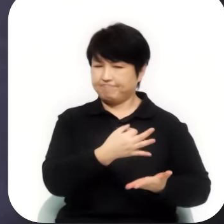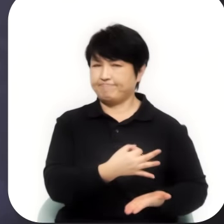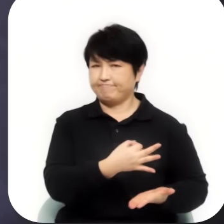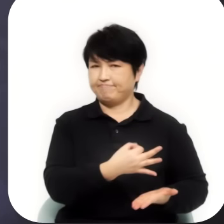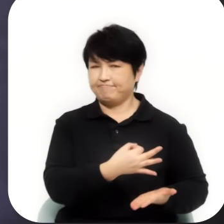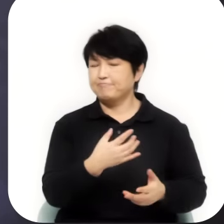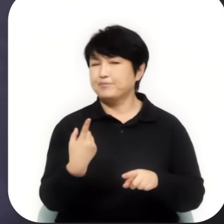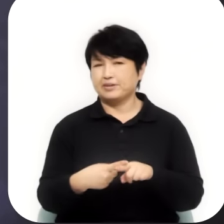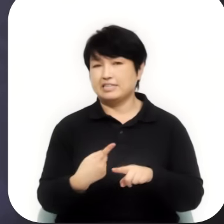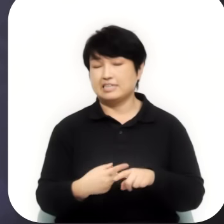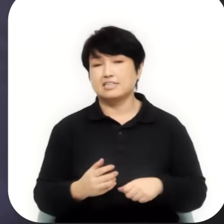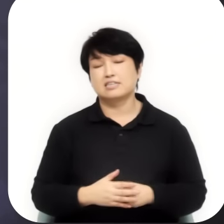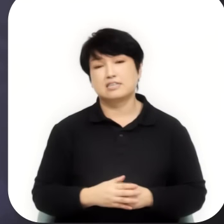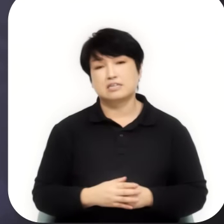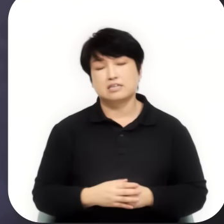된다.